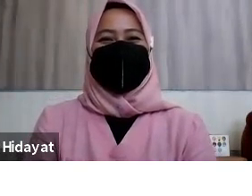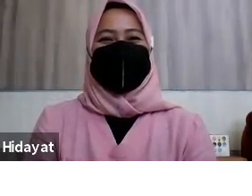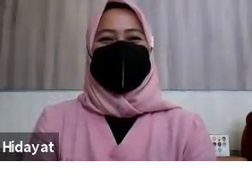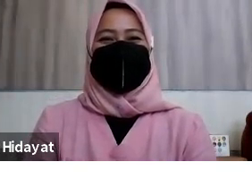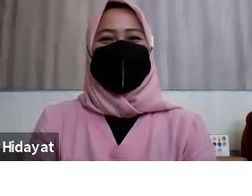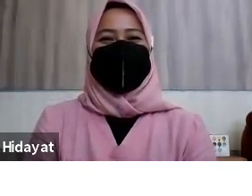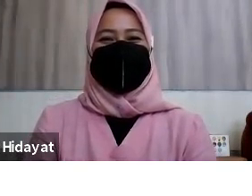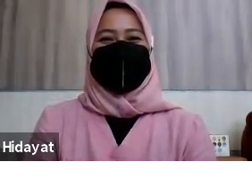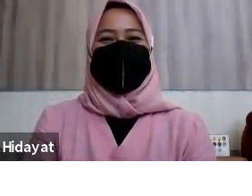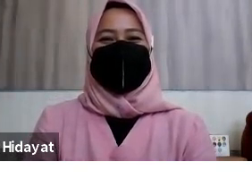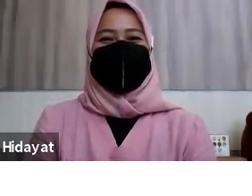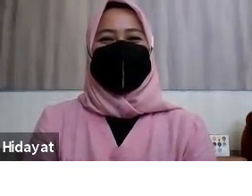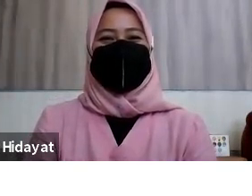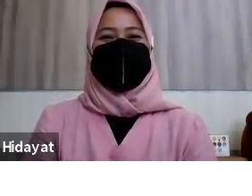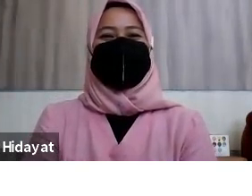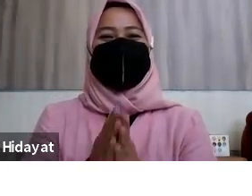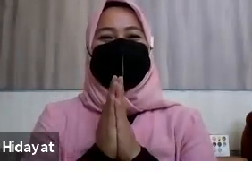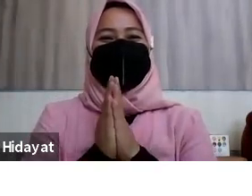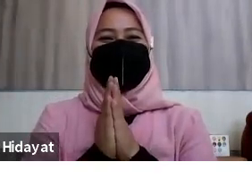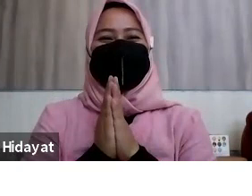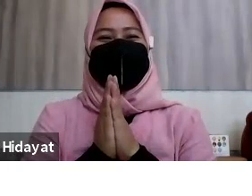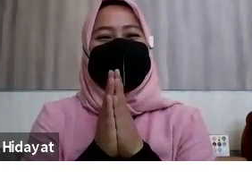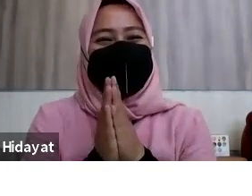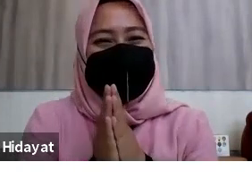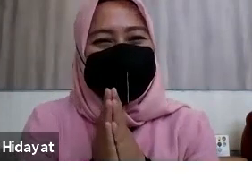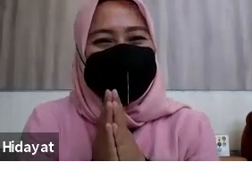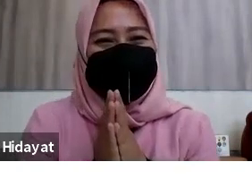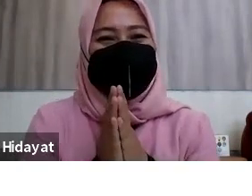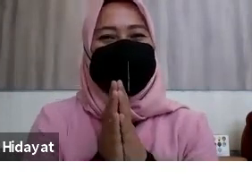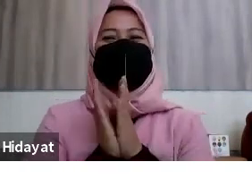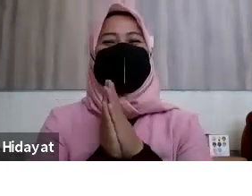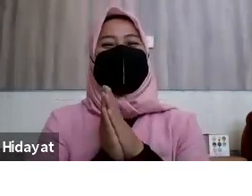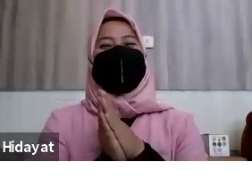Laktasi, Save the Children. Hatur nuhun, Dr. Dini. Dan